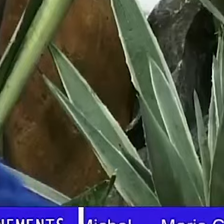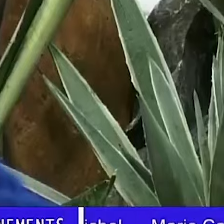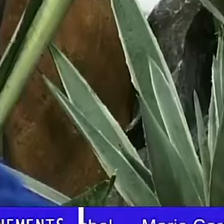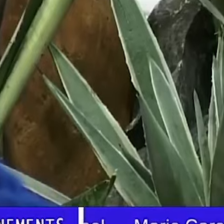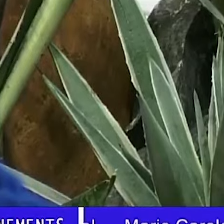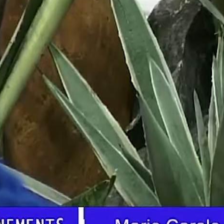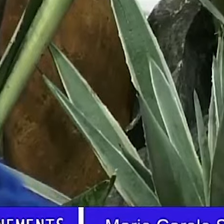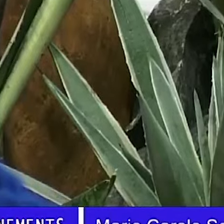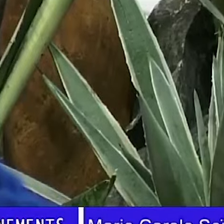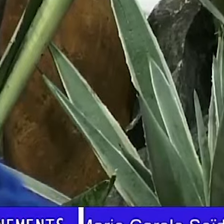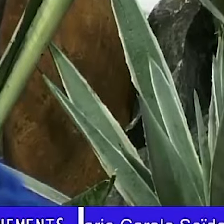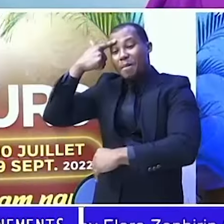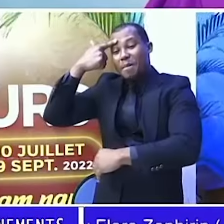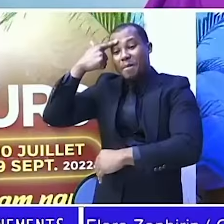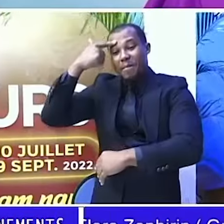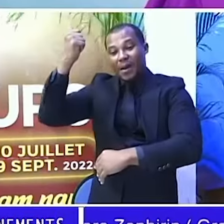parce que